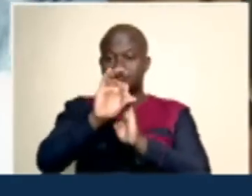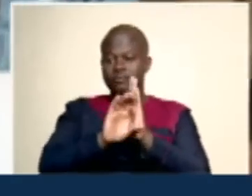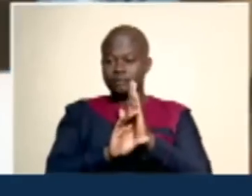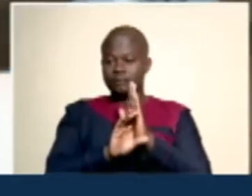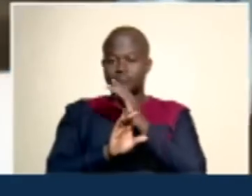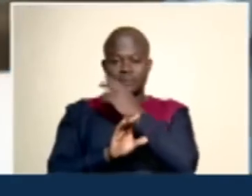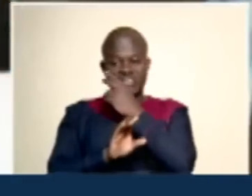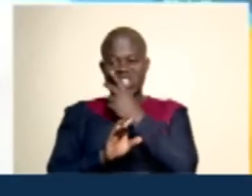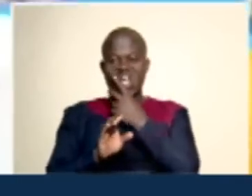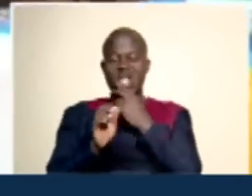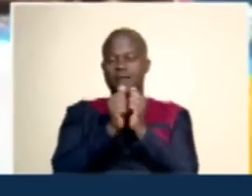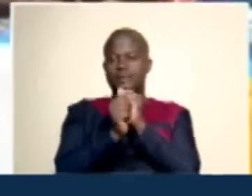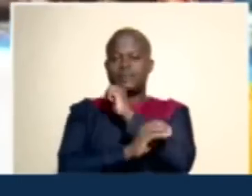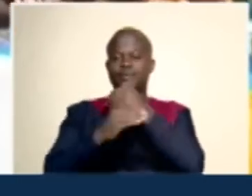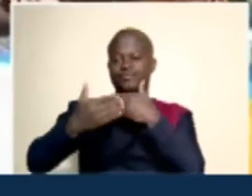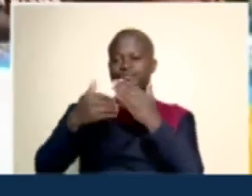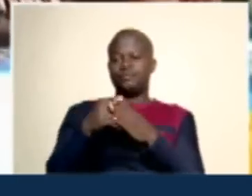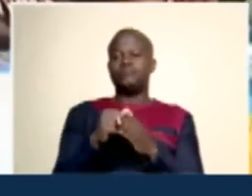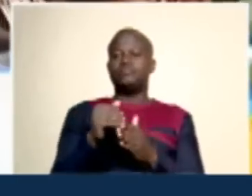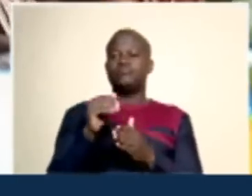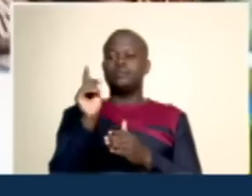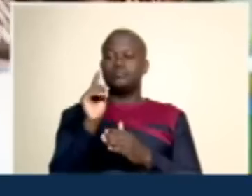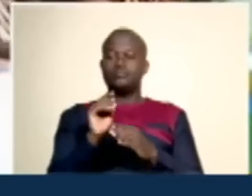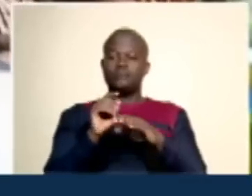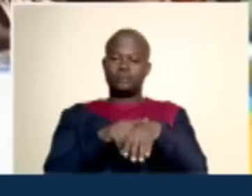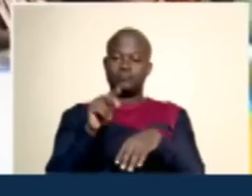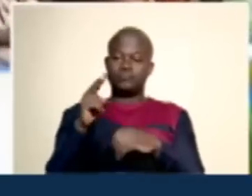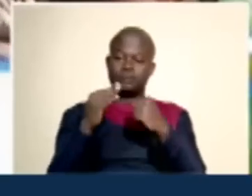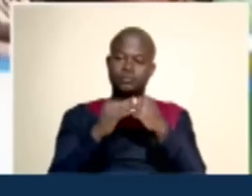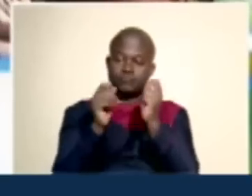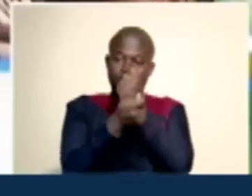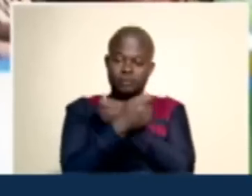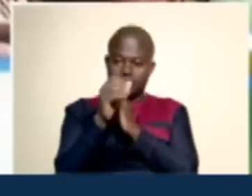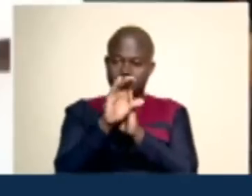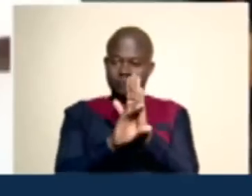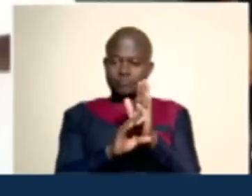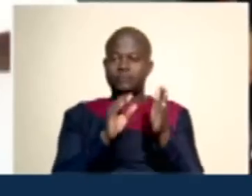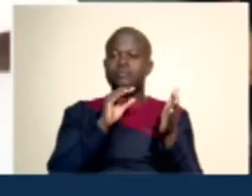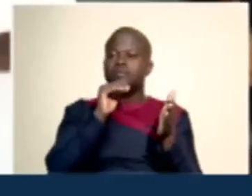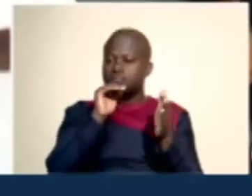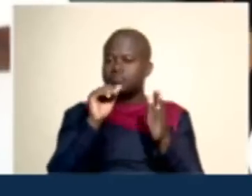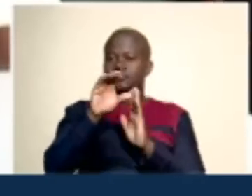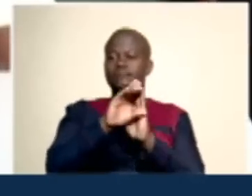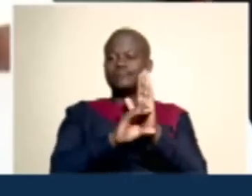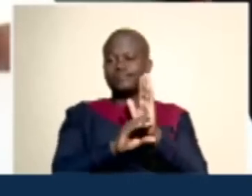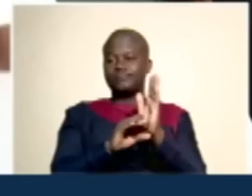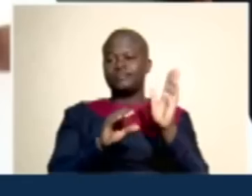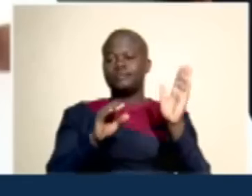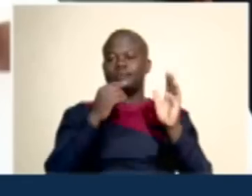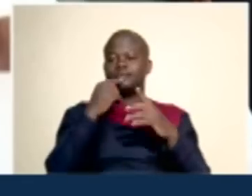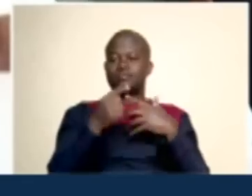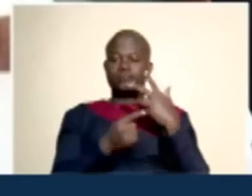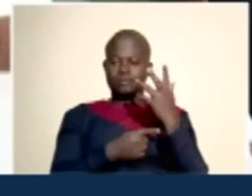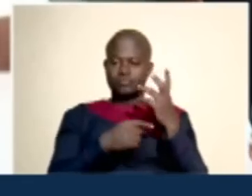nshinga n'ibihugu duturanye nka Kenya ni 28 guhinduka itegeko nshinga rero nta itegeko nshinga ari